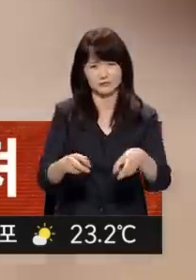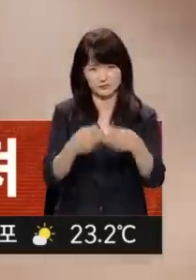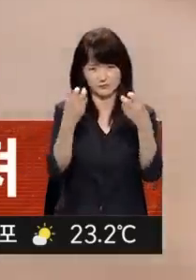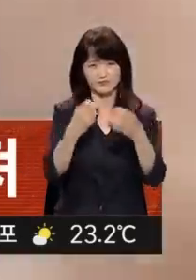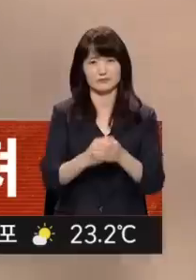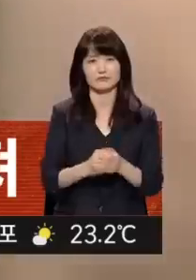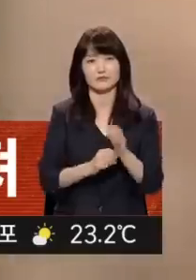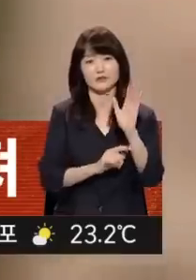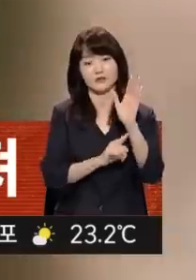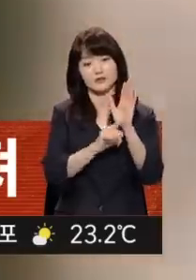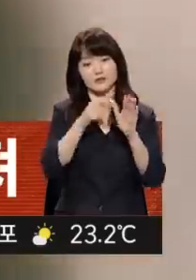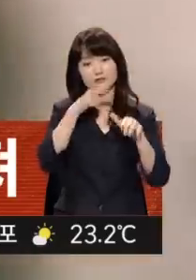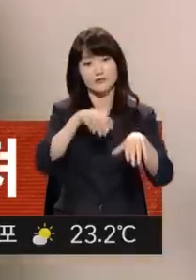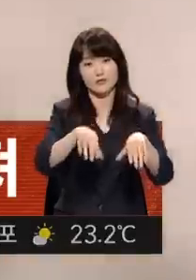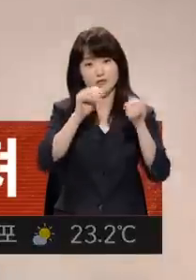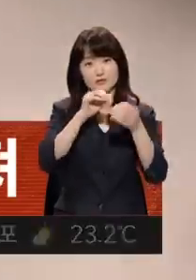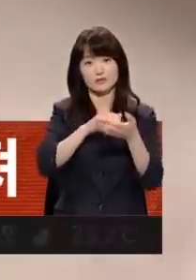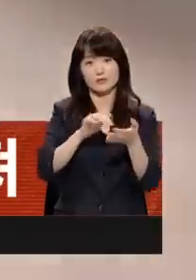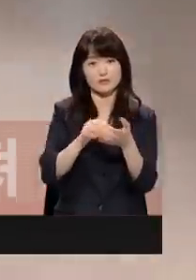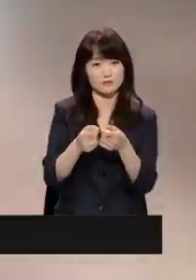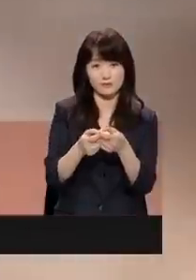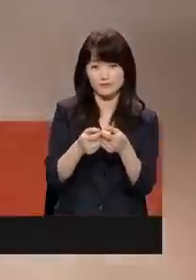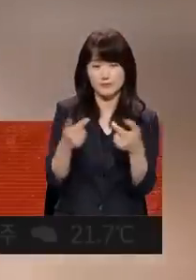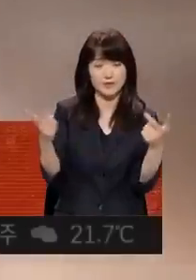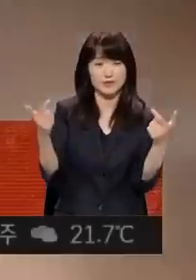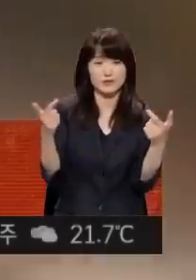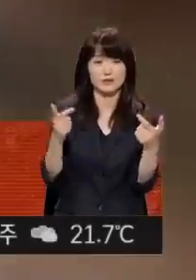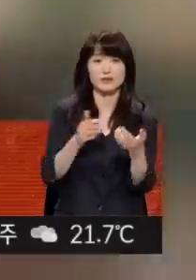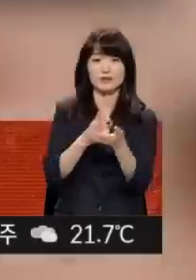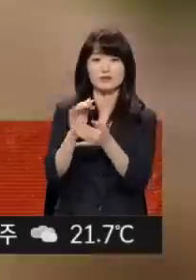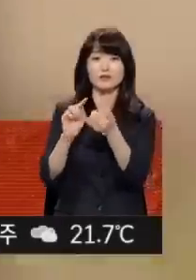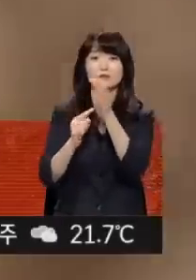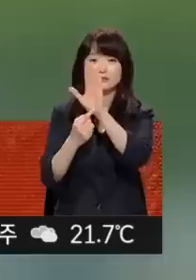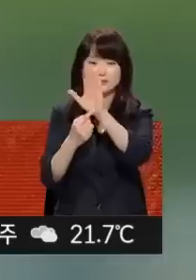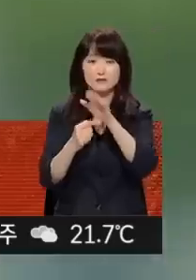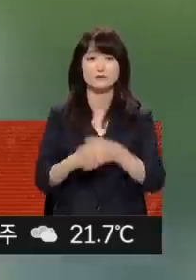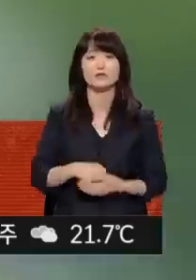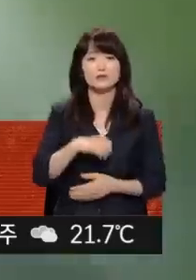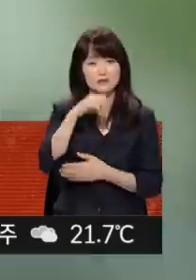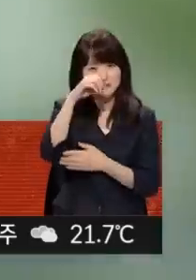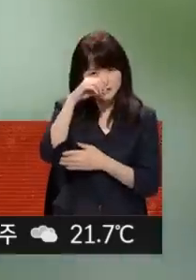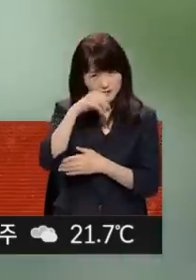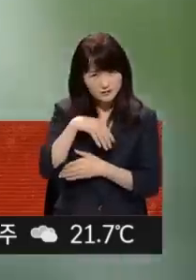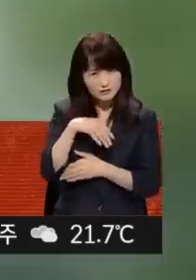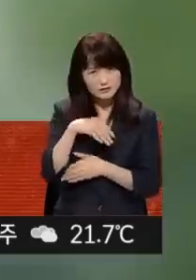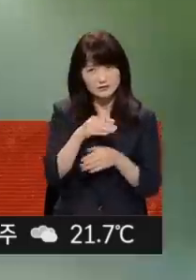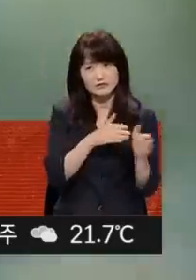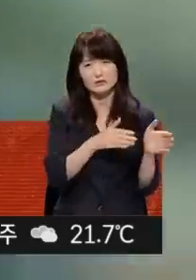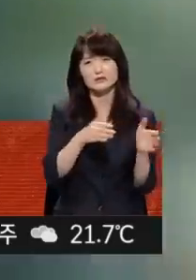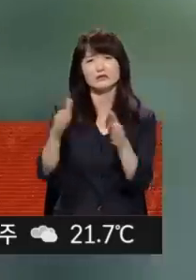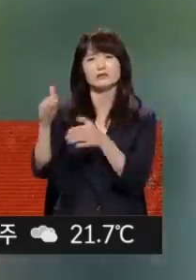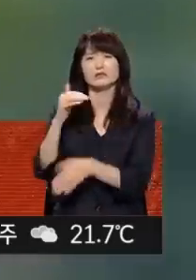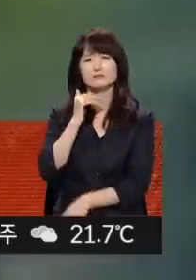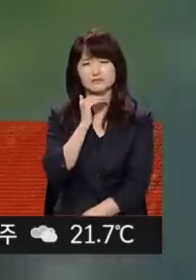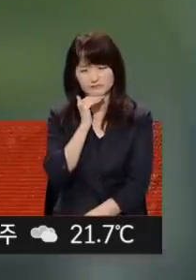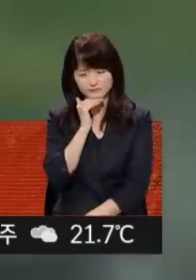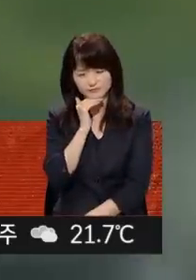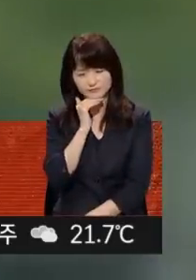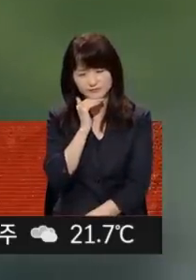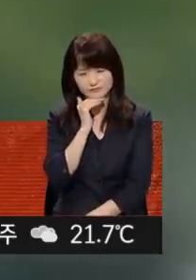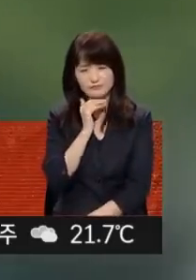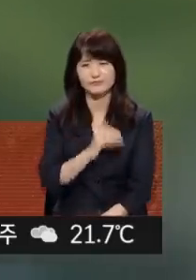높아진 기온과 가뭄으로 그 개체수가 더 늘어나고 있다고 하는데요 전문가들은 그냥 지나가기만을 기다려야 된다 이렇게 말했습니다